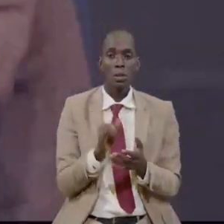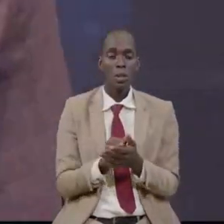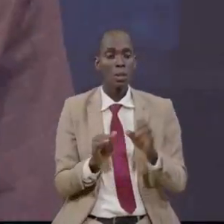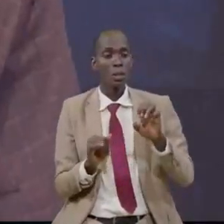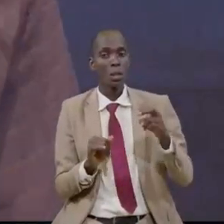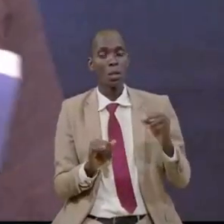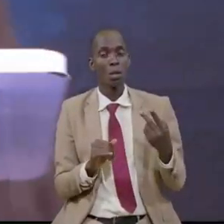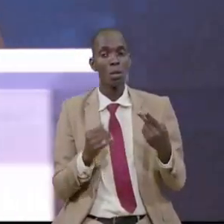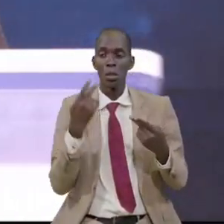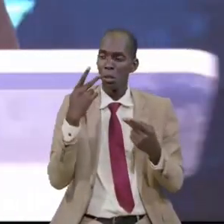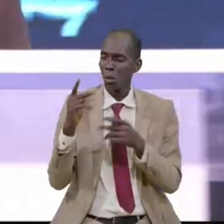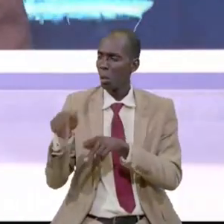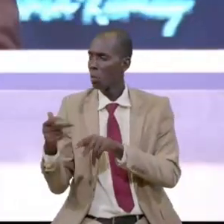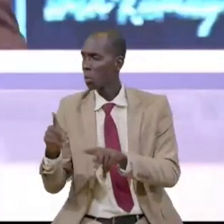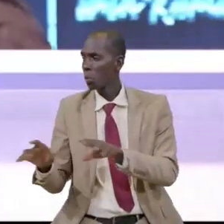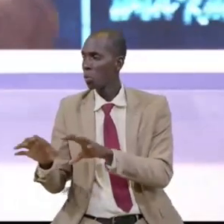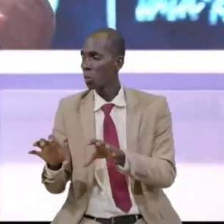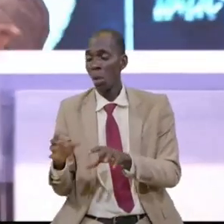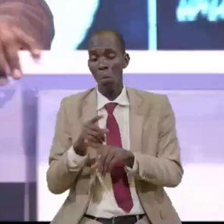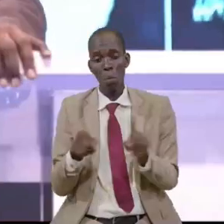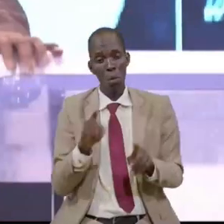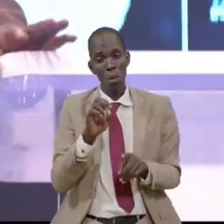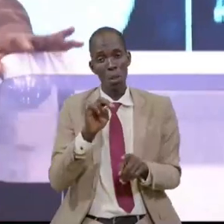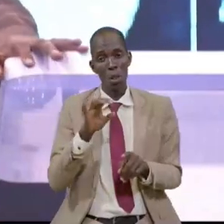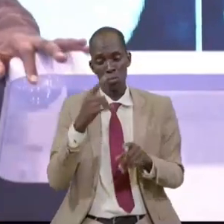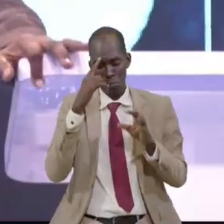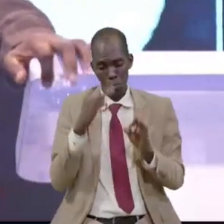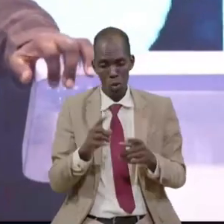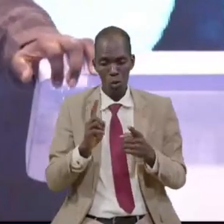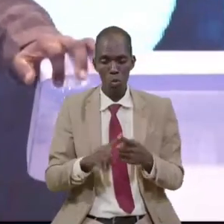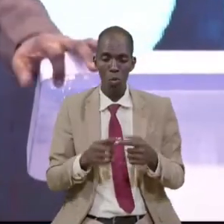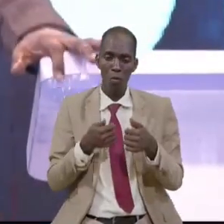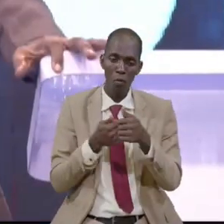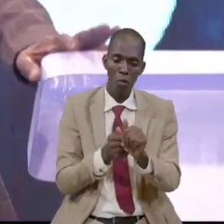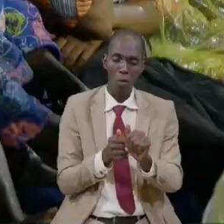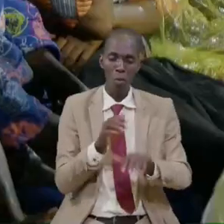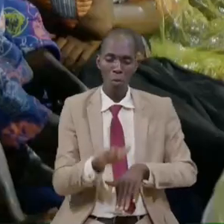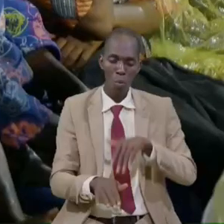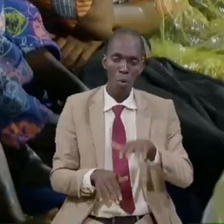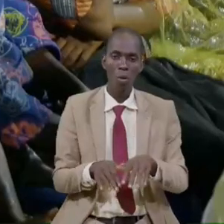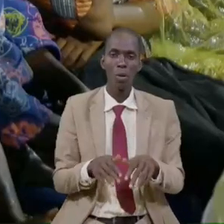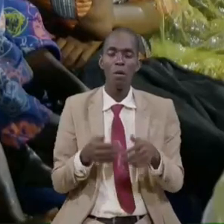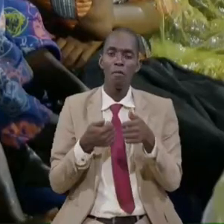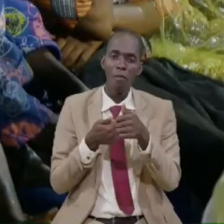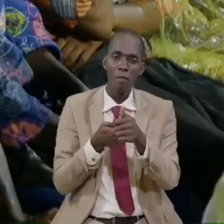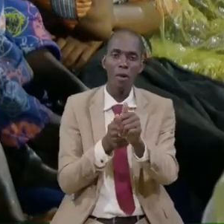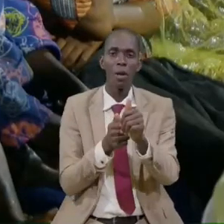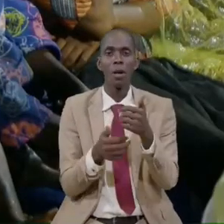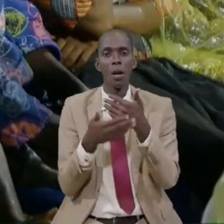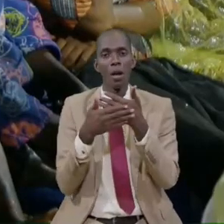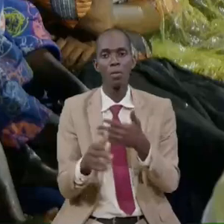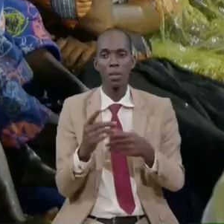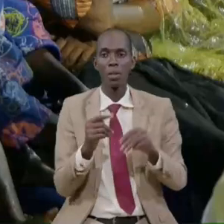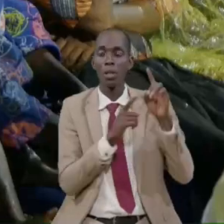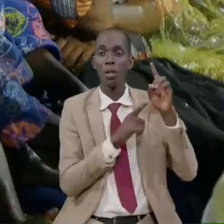et il suivait il marchait dans la justice il suivait le Seigneur